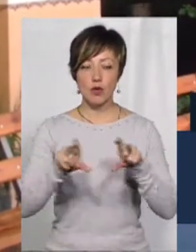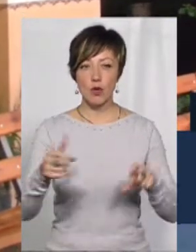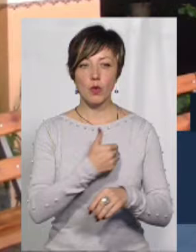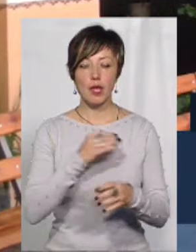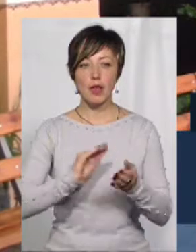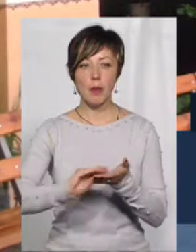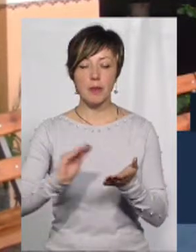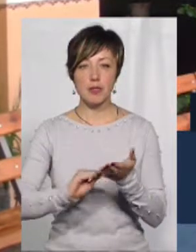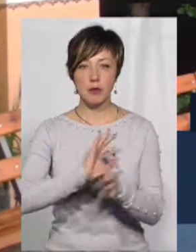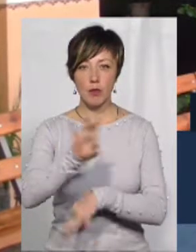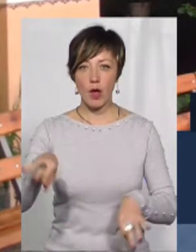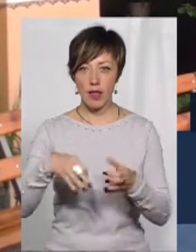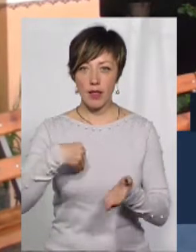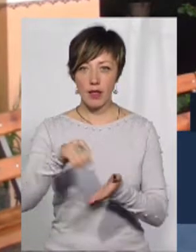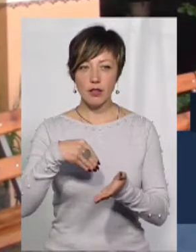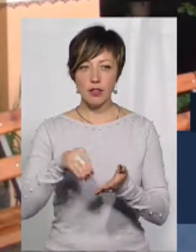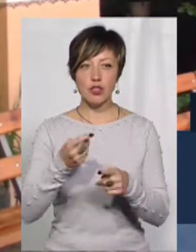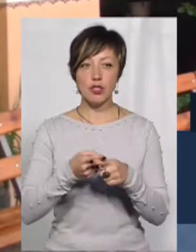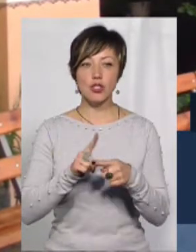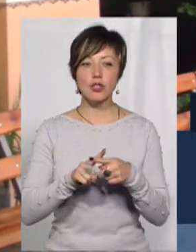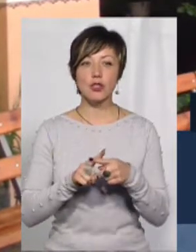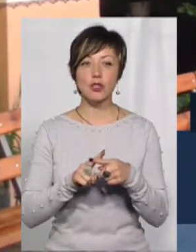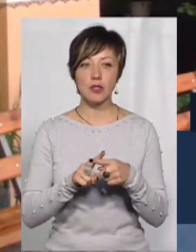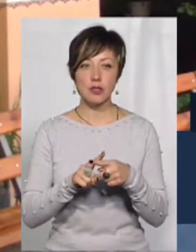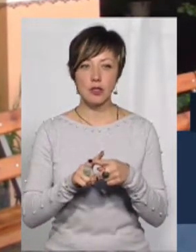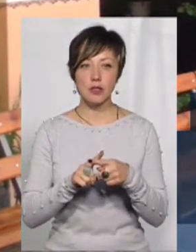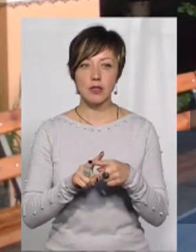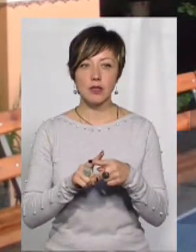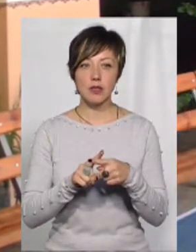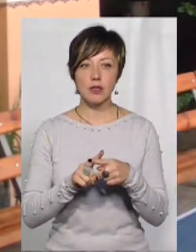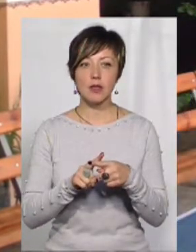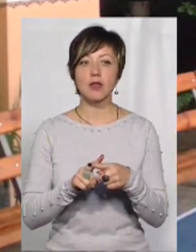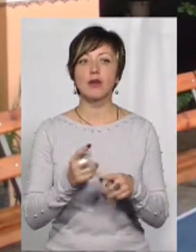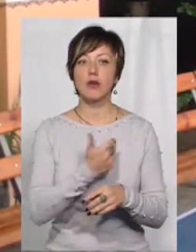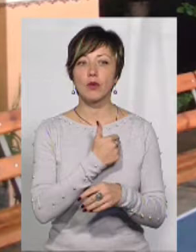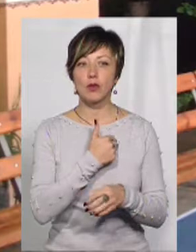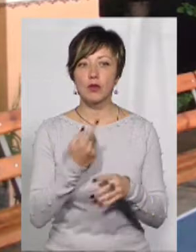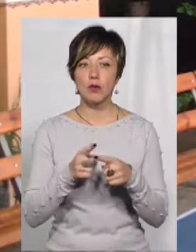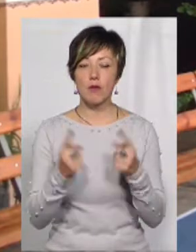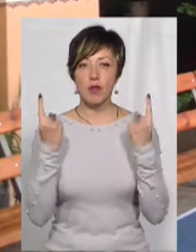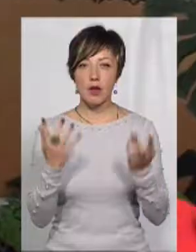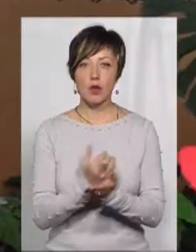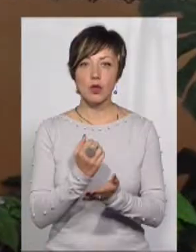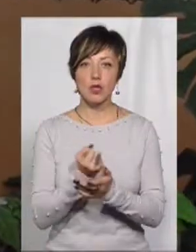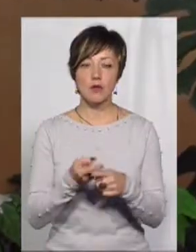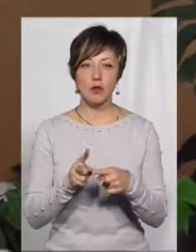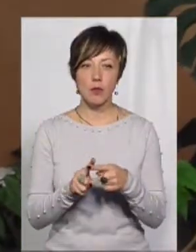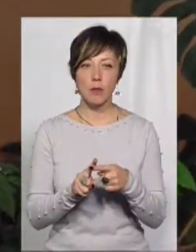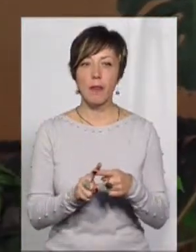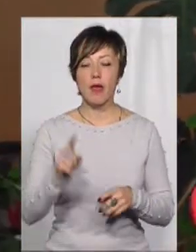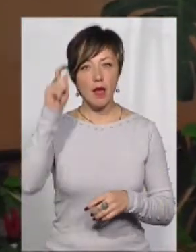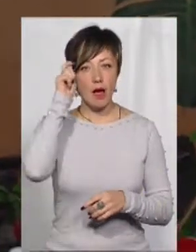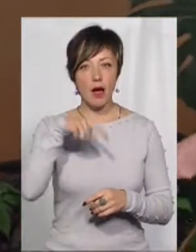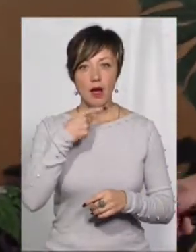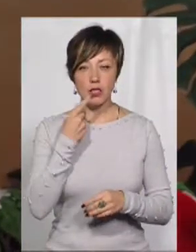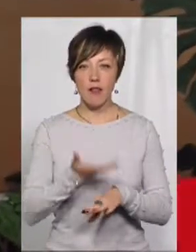проєкт, адже теніс на це… Ну, багато учнів нашої школи грають теніс. Не хочуть до цього мати великі досягнення в цьому. Степан Стрихарчук